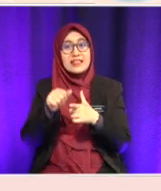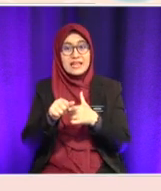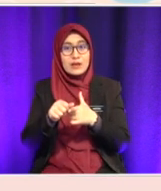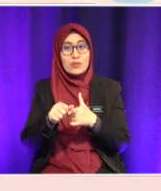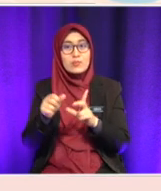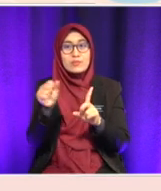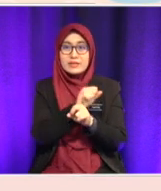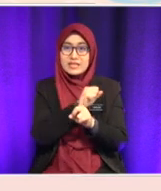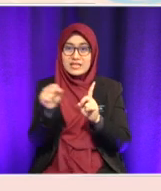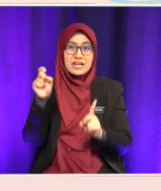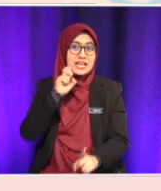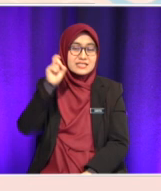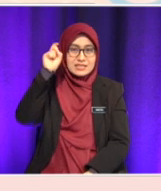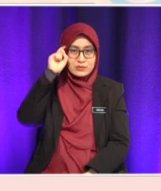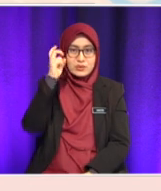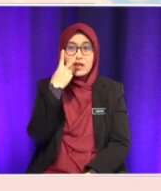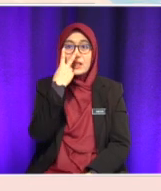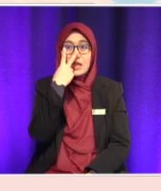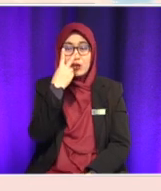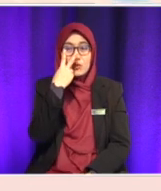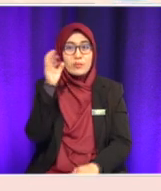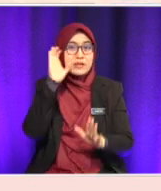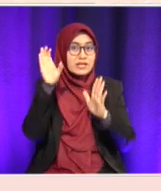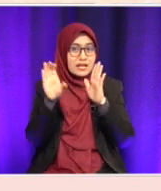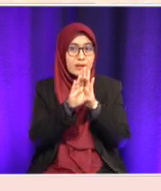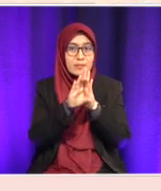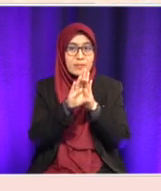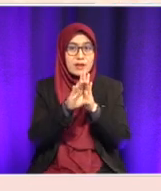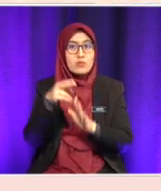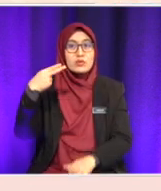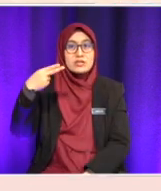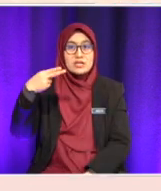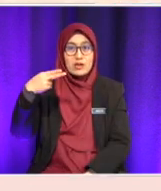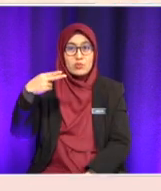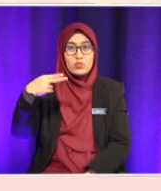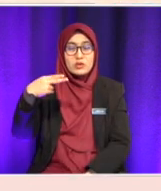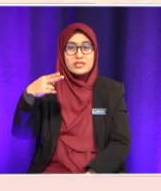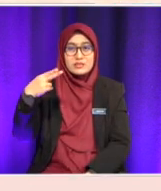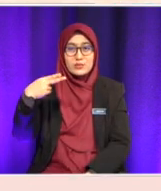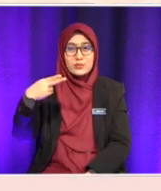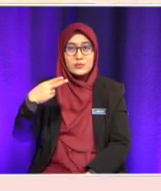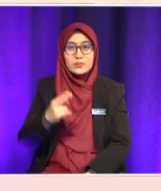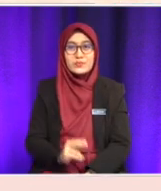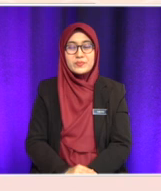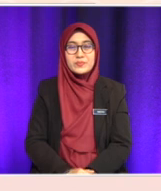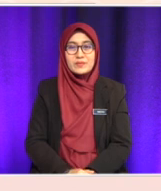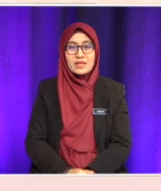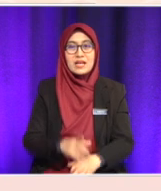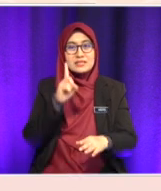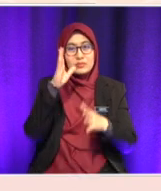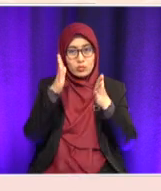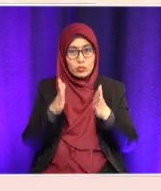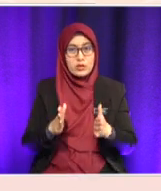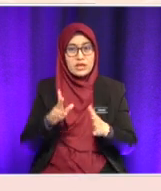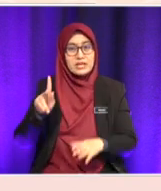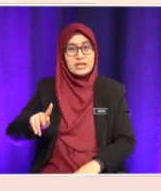Tengok pada gambar kamu itu warna hijau seorang kaikana perempuan